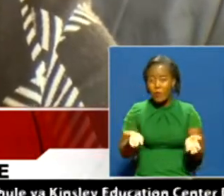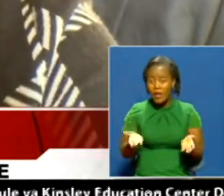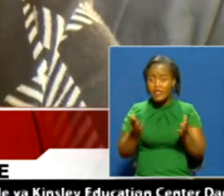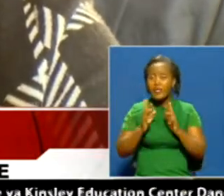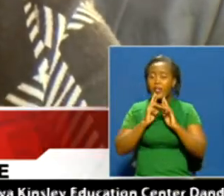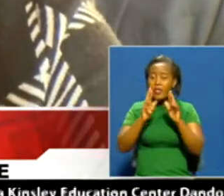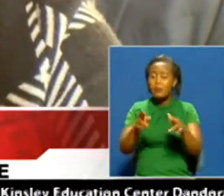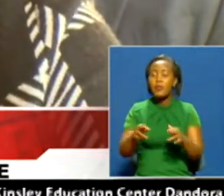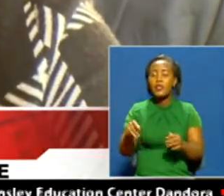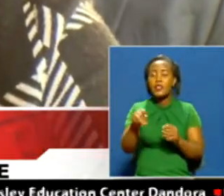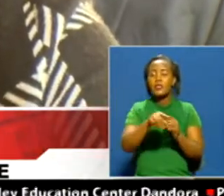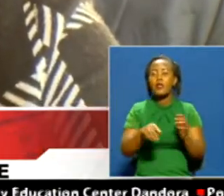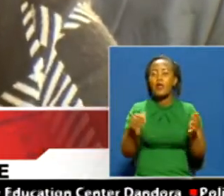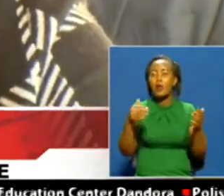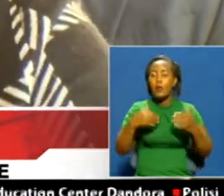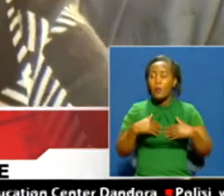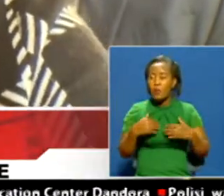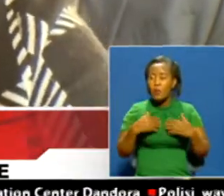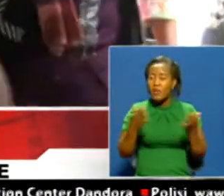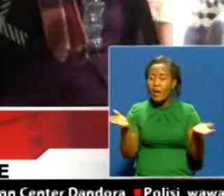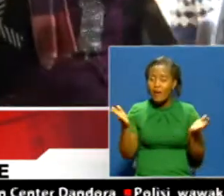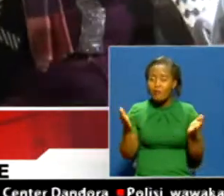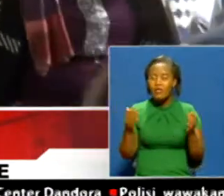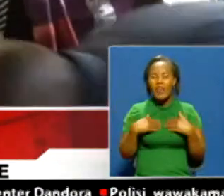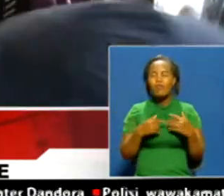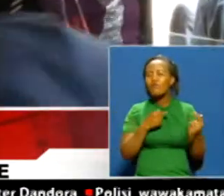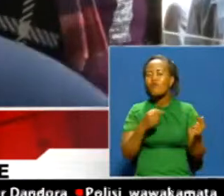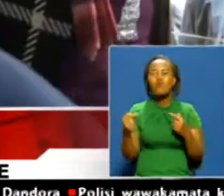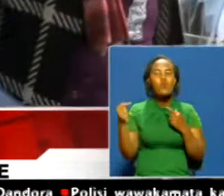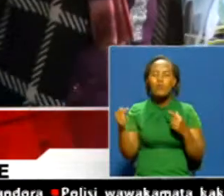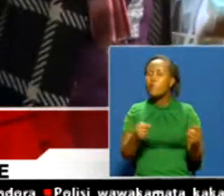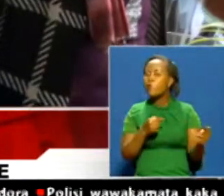tunapata ni vita ya pande zote.